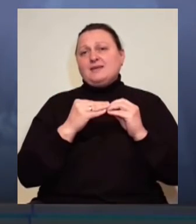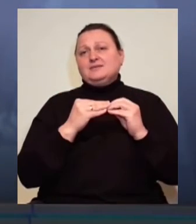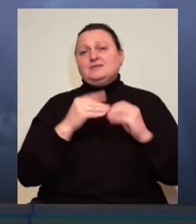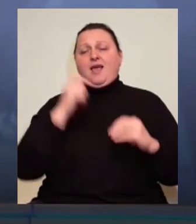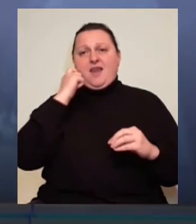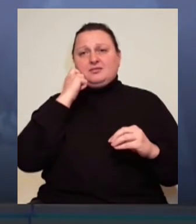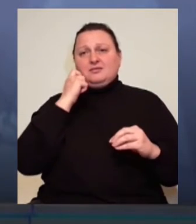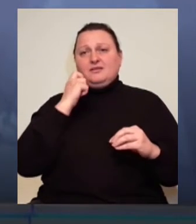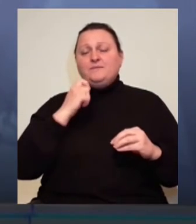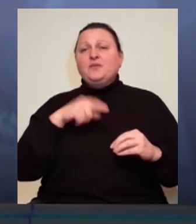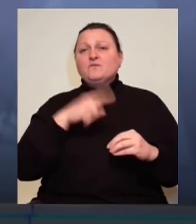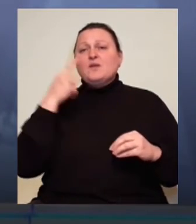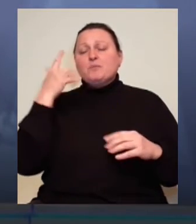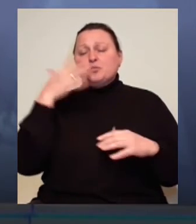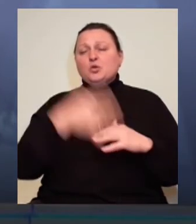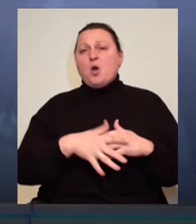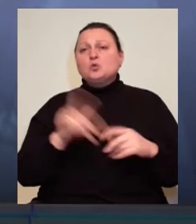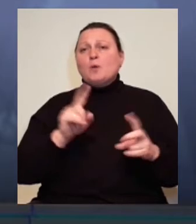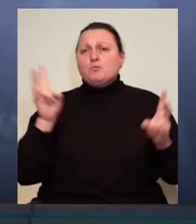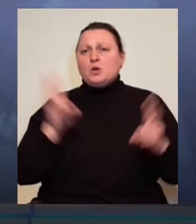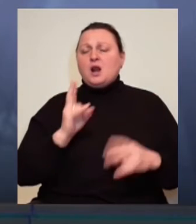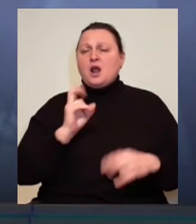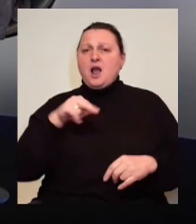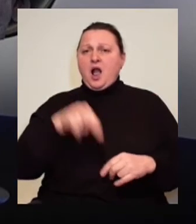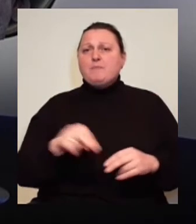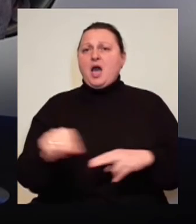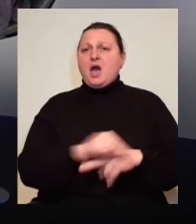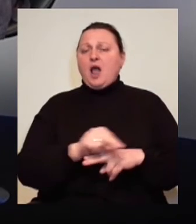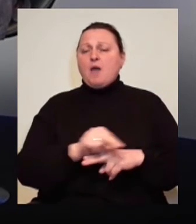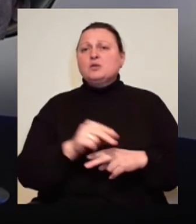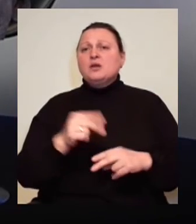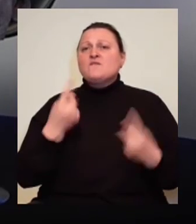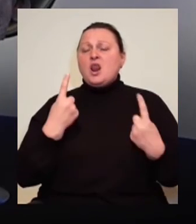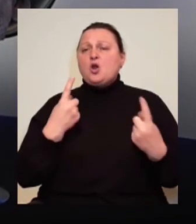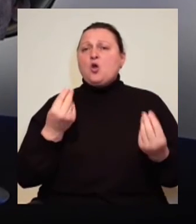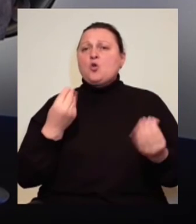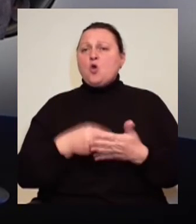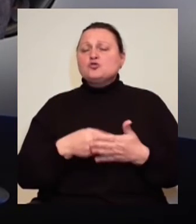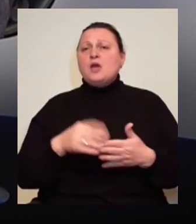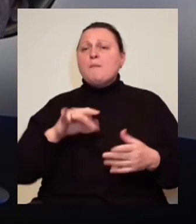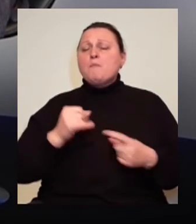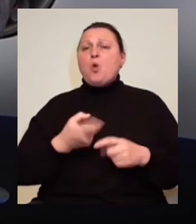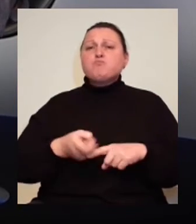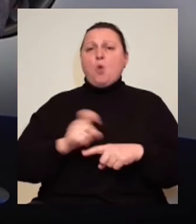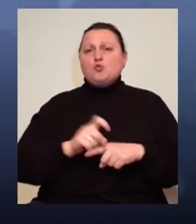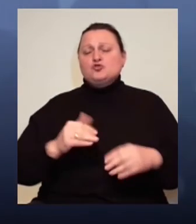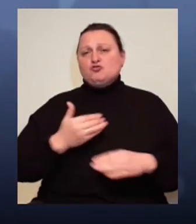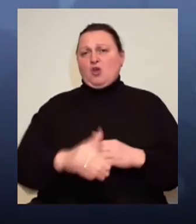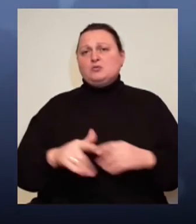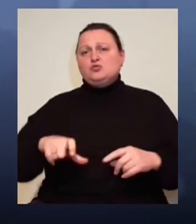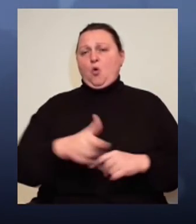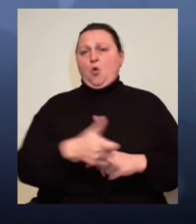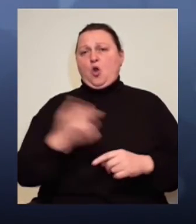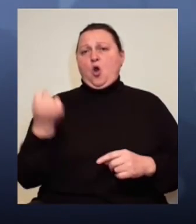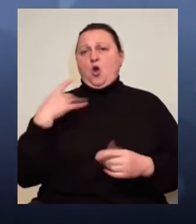не саме капітальний ремонт, а це дійсно потребує великих коштів, якщо ми говоримо про більшість доріг Одеси. Так, так. Ну, але в